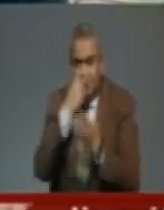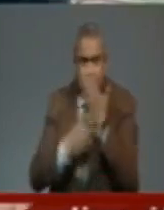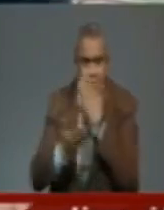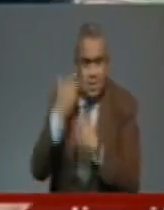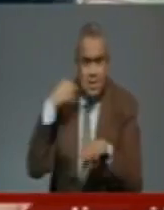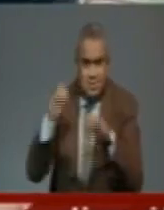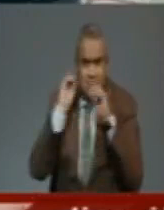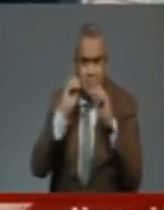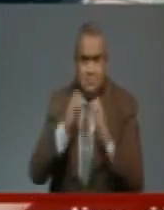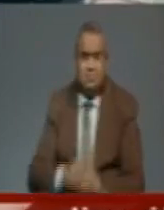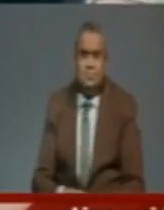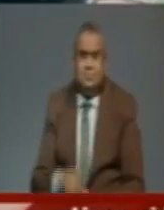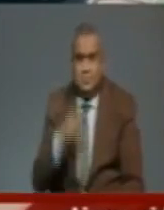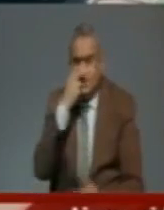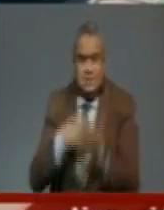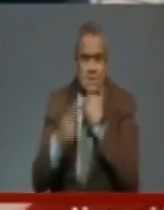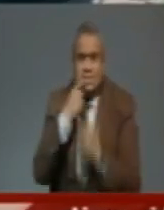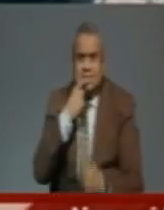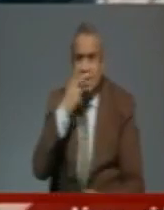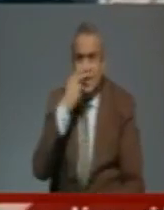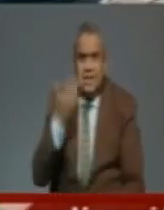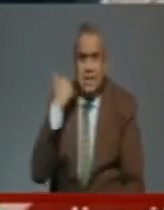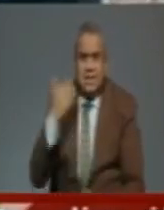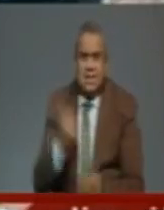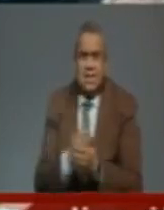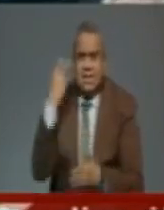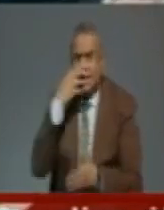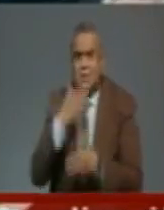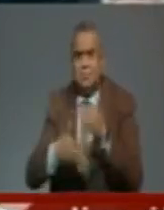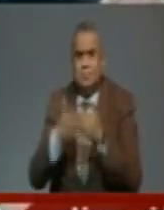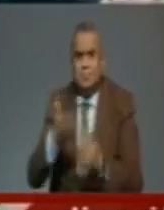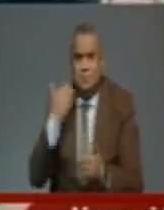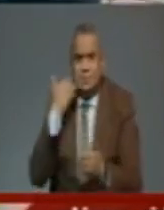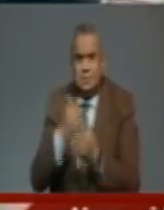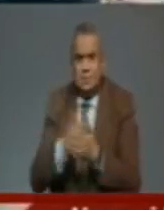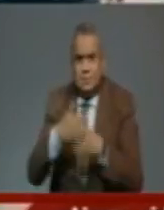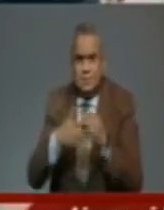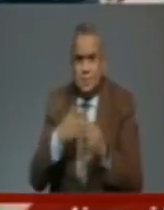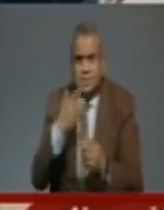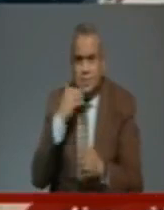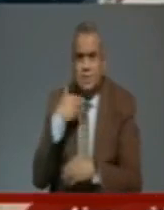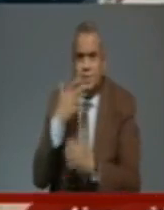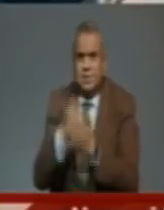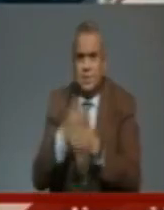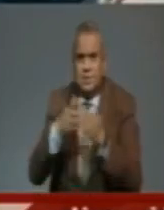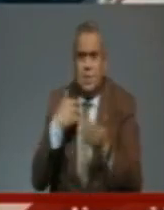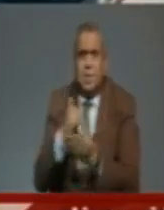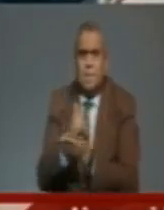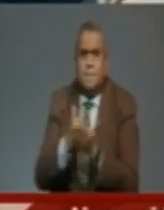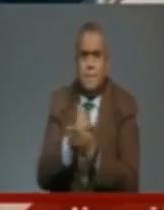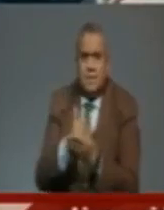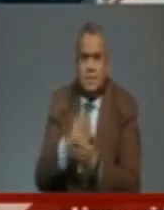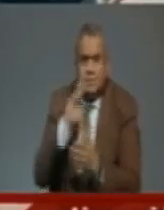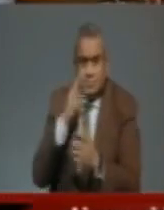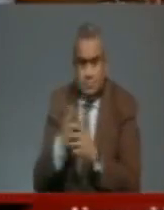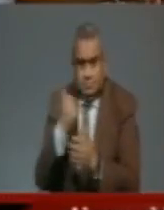ايام سنين طويلة جدا الناس بنت ودخلت، ده الناس كانت بانية عمارة جوه ومدرسة جوه الميناء. سيادتك هتشوفها دلوقتي. ما